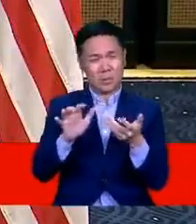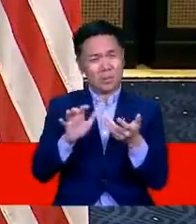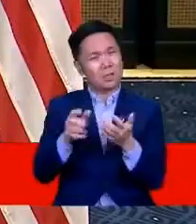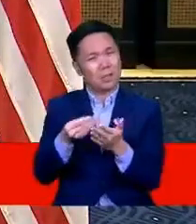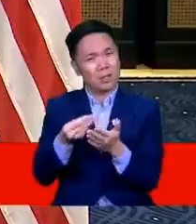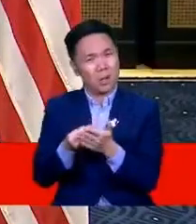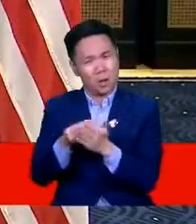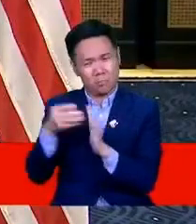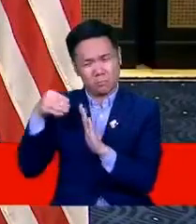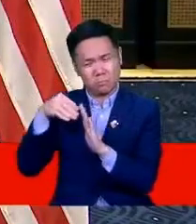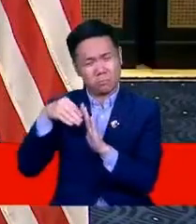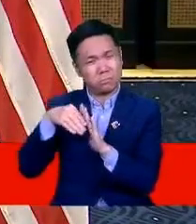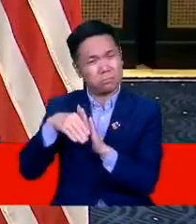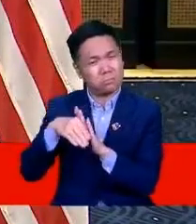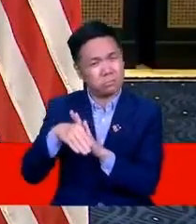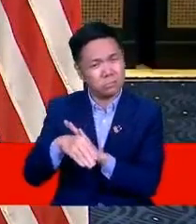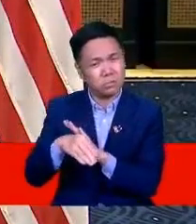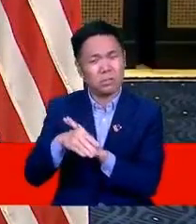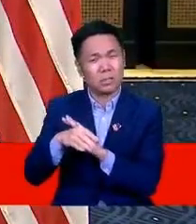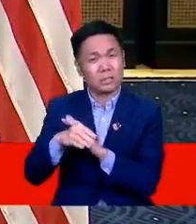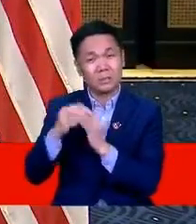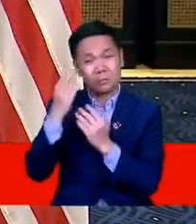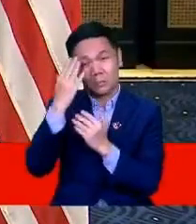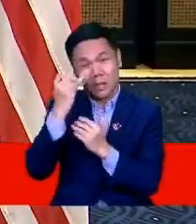ekonomi yang berpunca daripada wabah ini